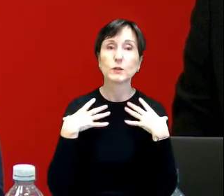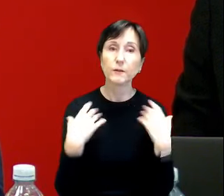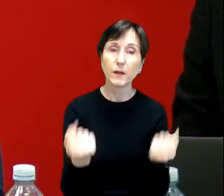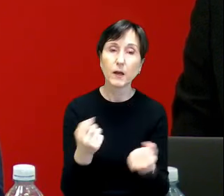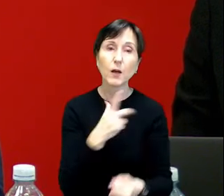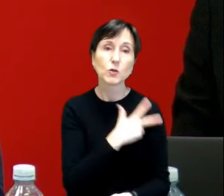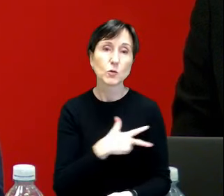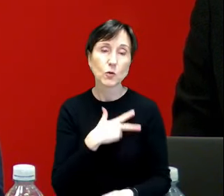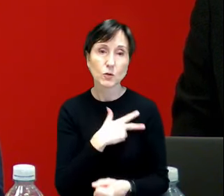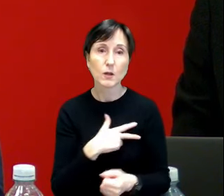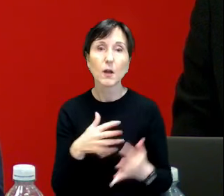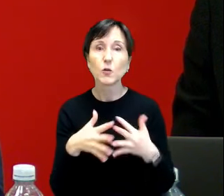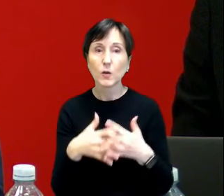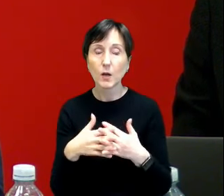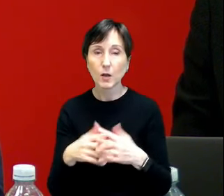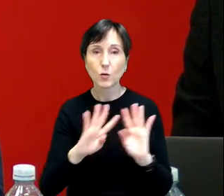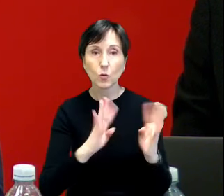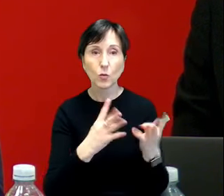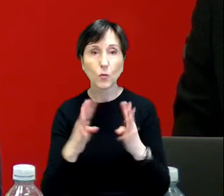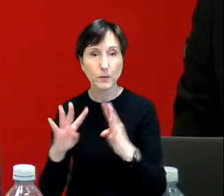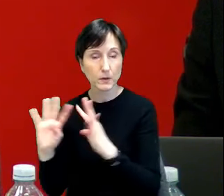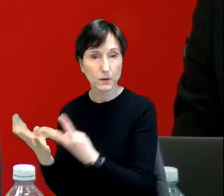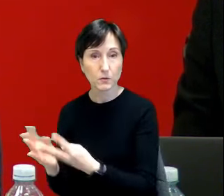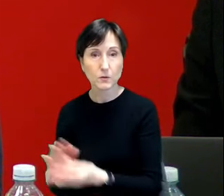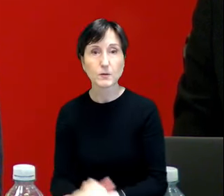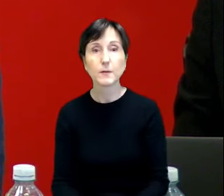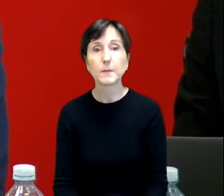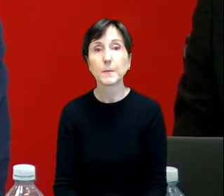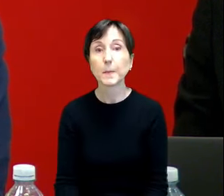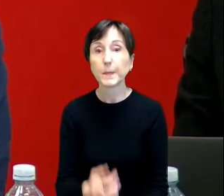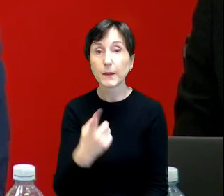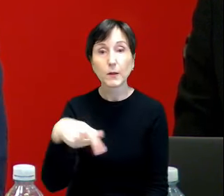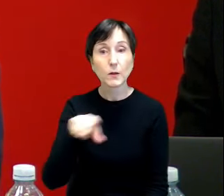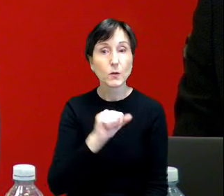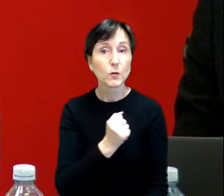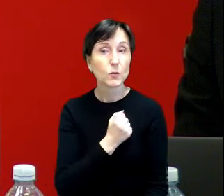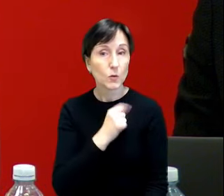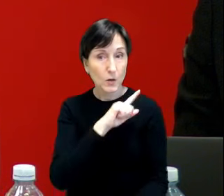reikalų komitetuose ar turėtumėt